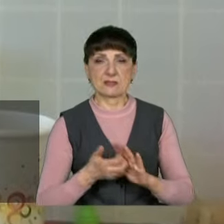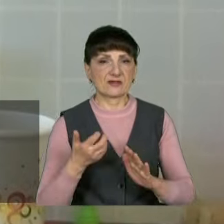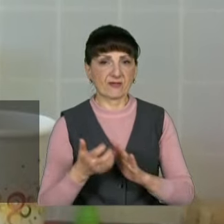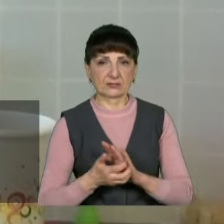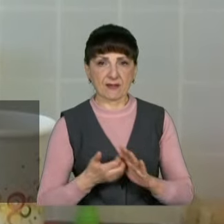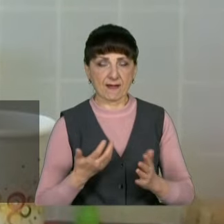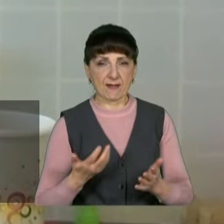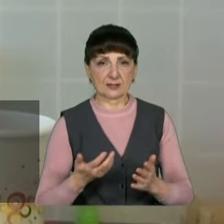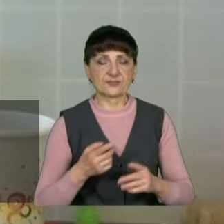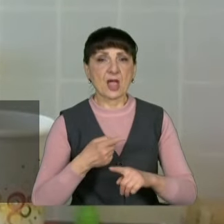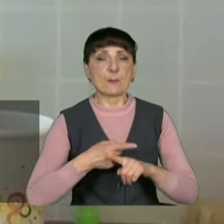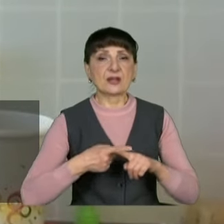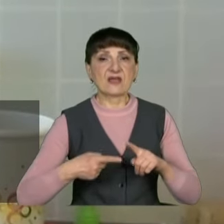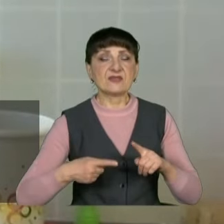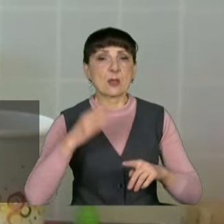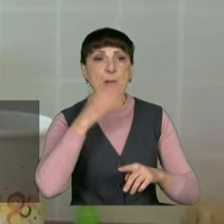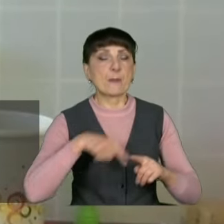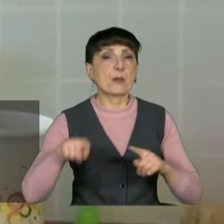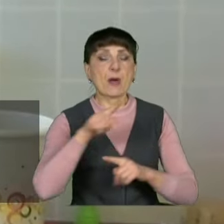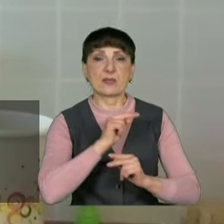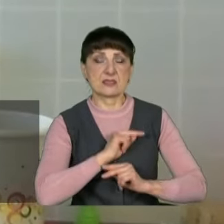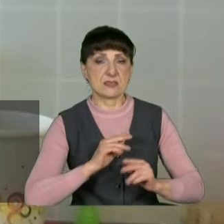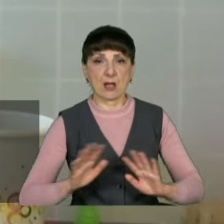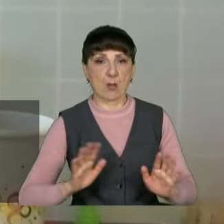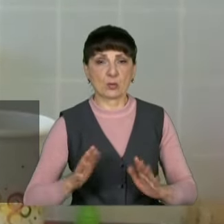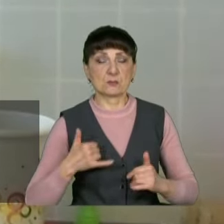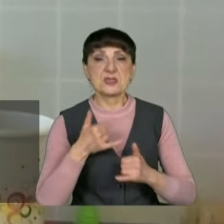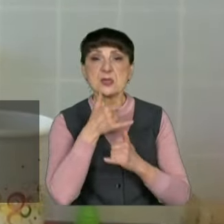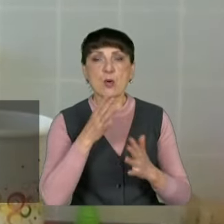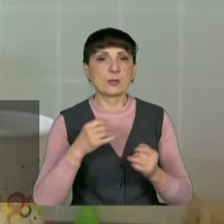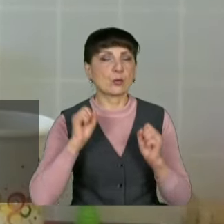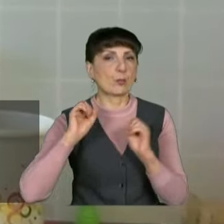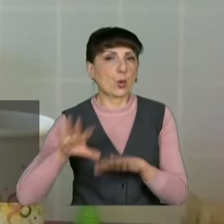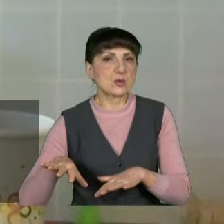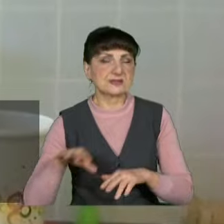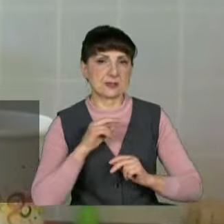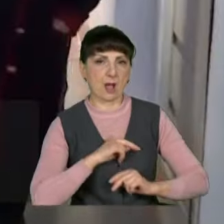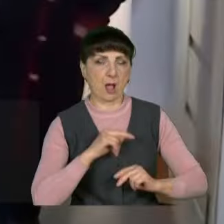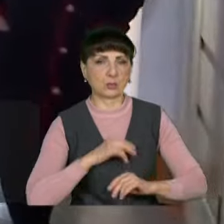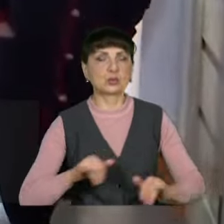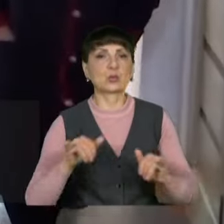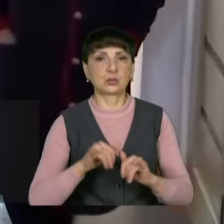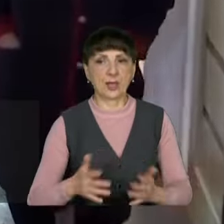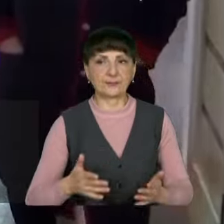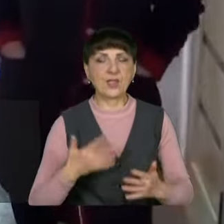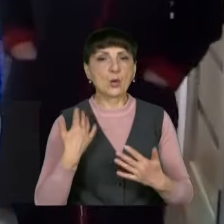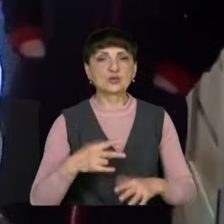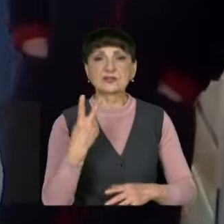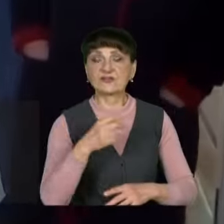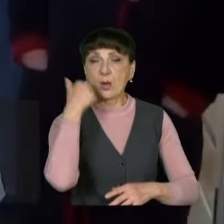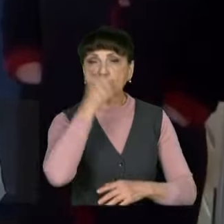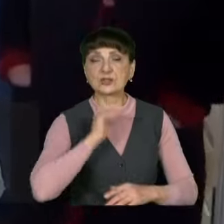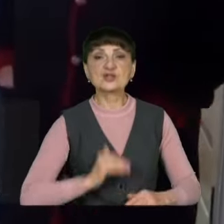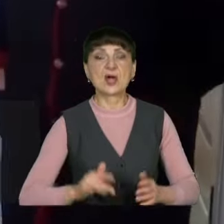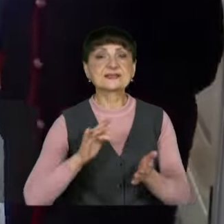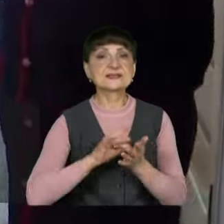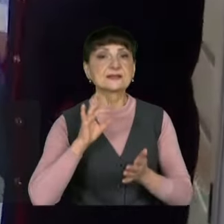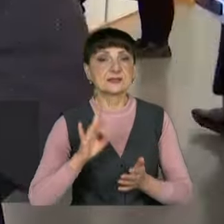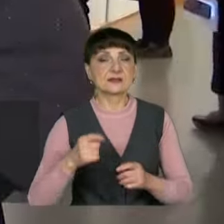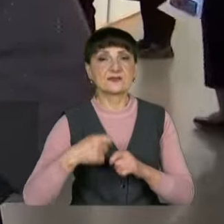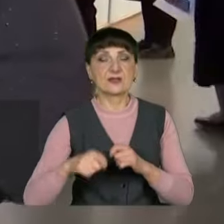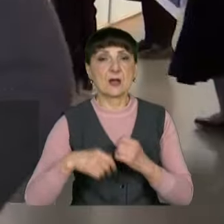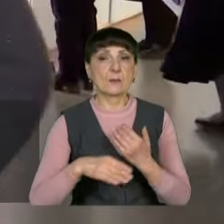как половина родителей не работают. Мы не можем оставить детей одних дома. Вот уже 2 года частному центру с